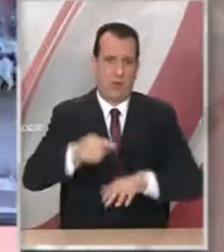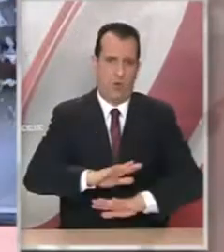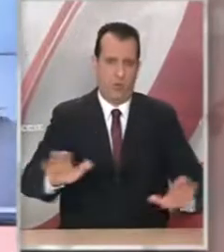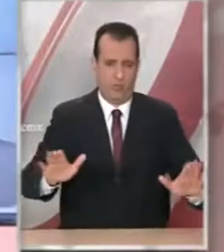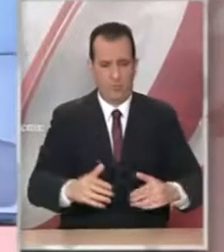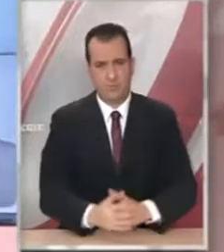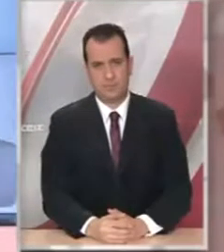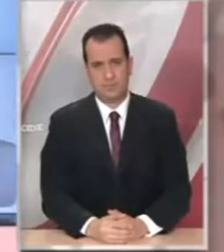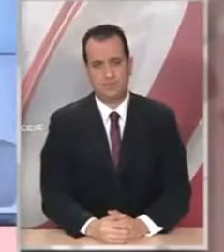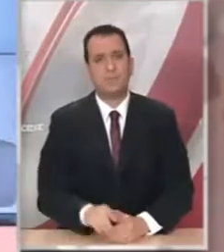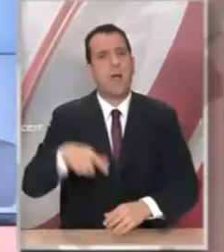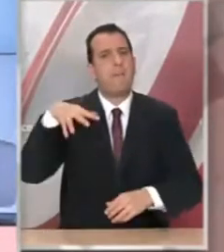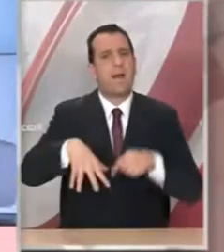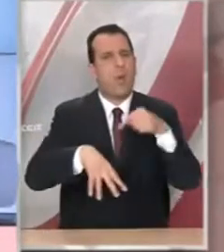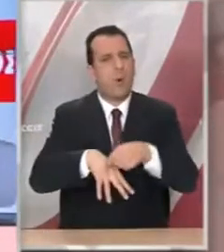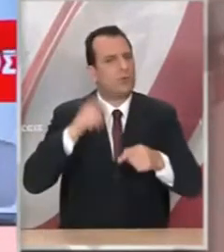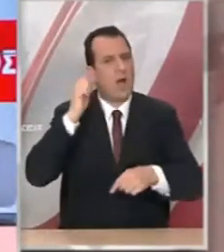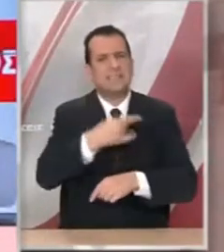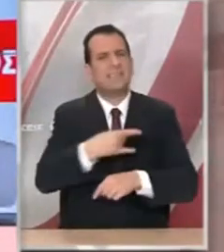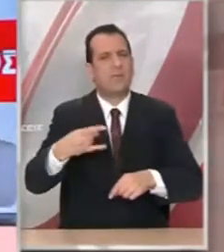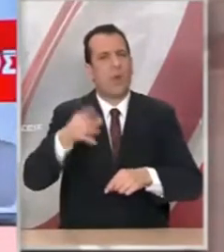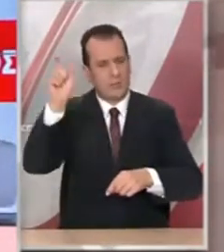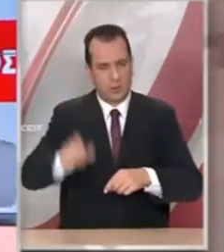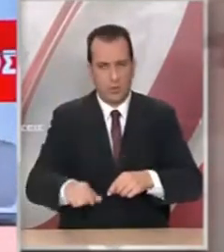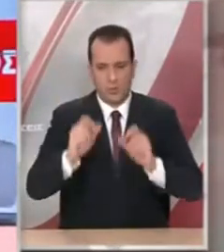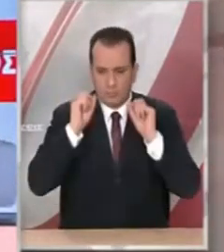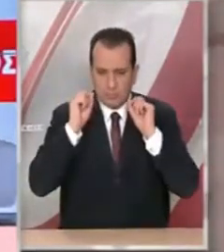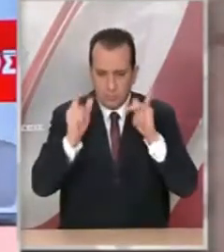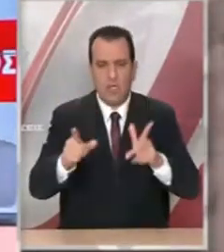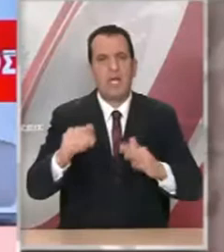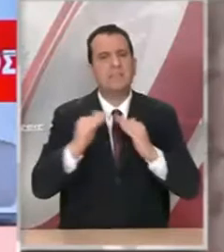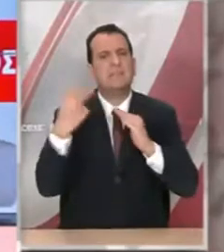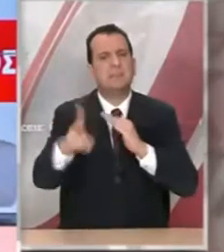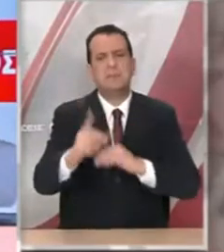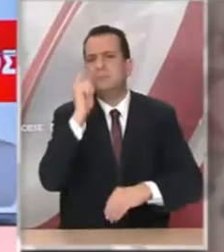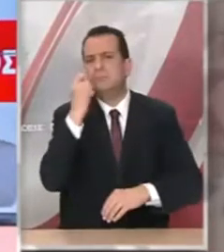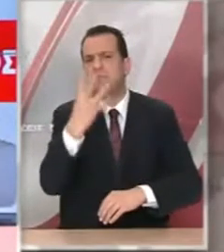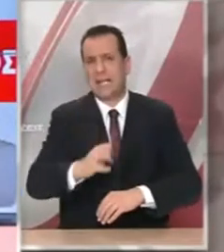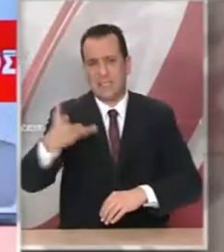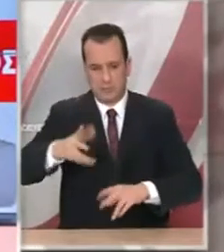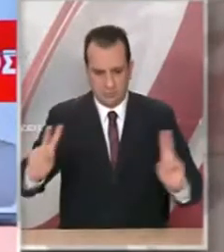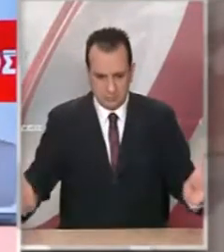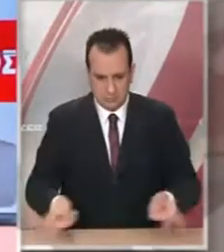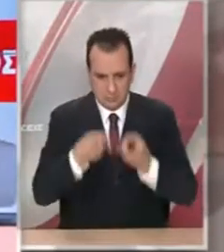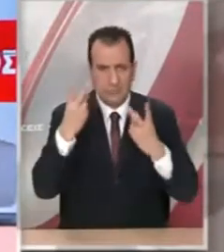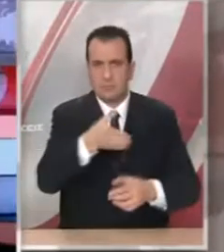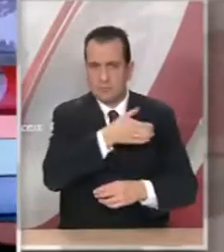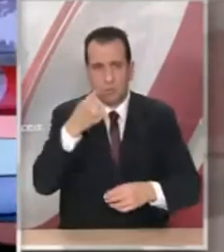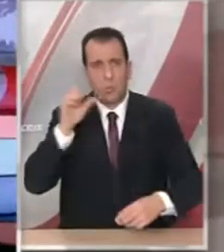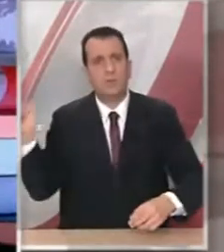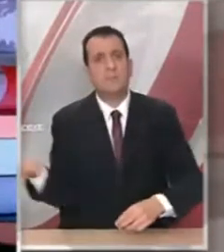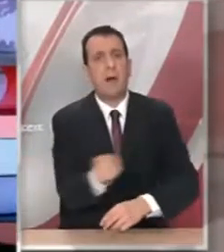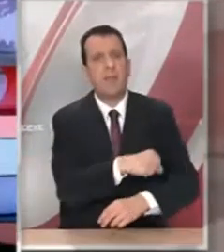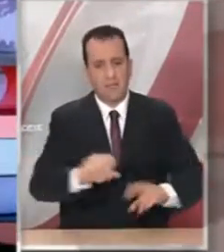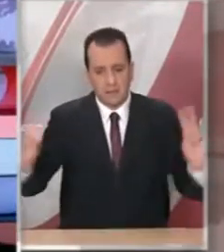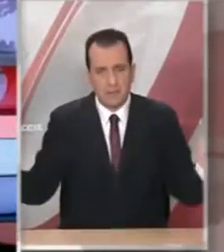Στο Ζευγολατιό οι αρχές δεν πίστευαν στα μάτια τους όταν στο σπίτι 40χρονου βρήκαν εκτός από ναρκωτικά και σπαθιά.